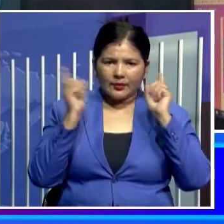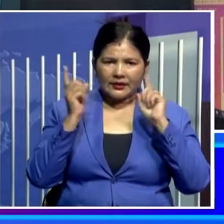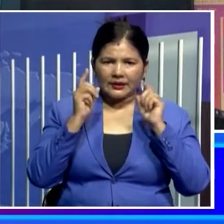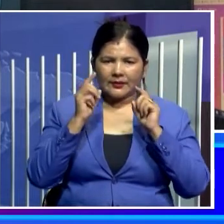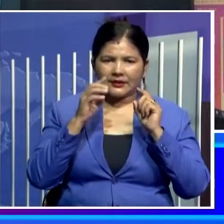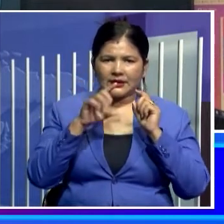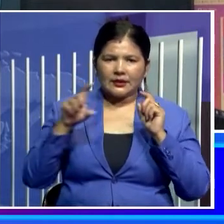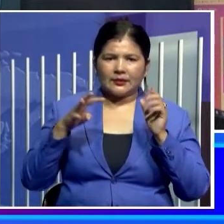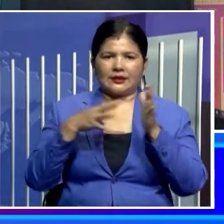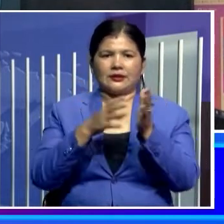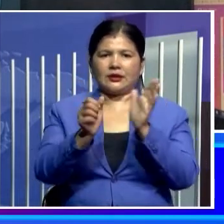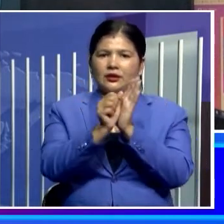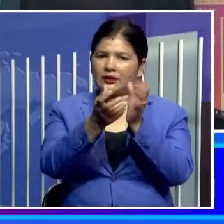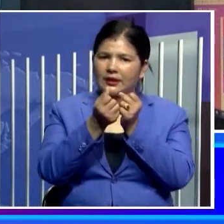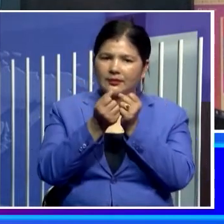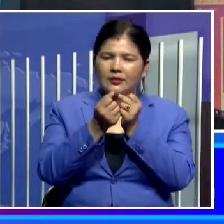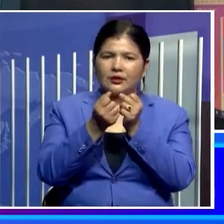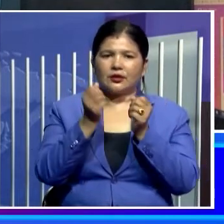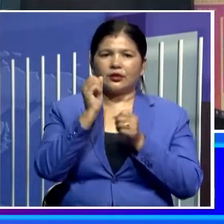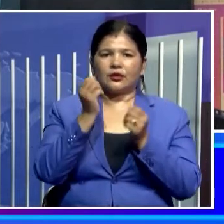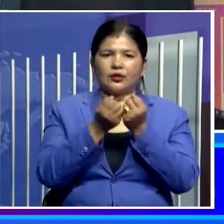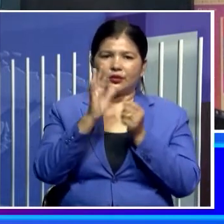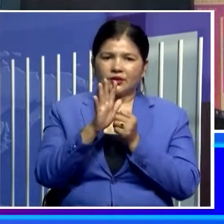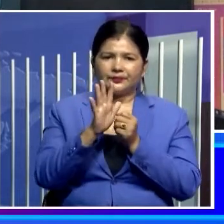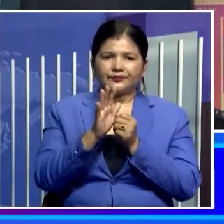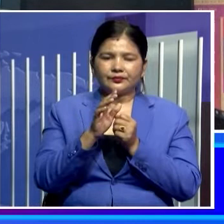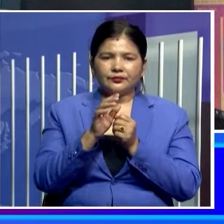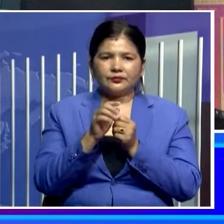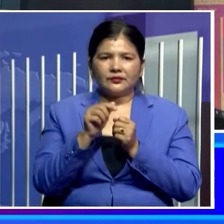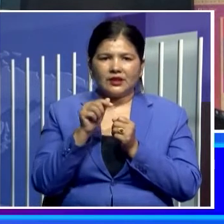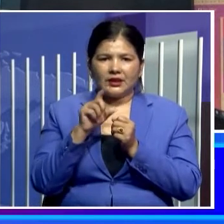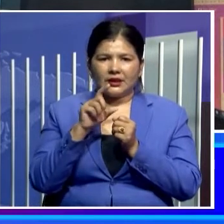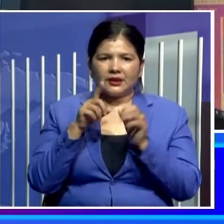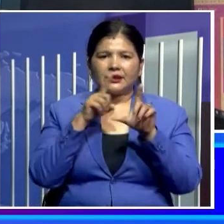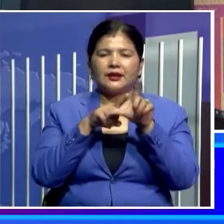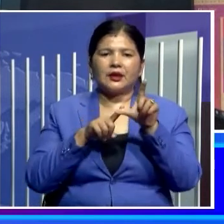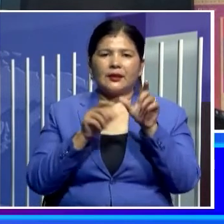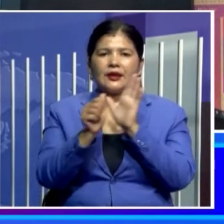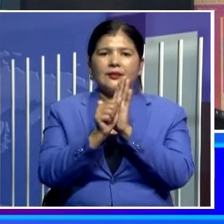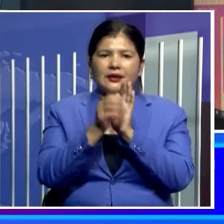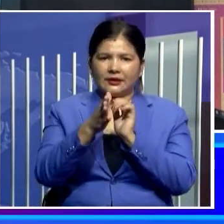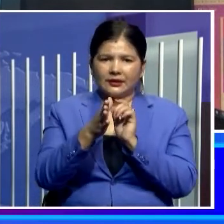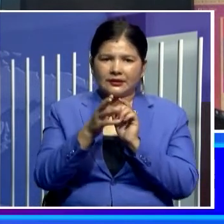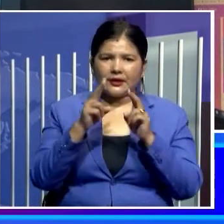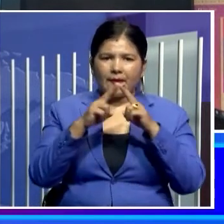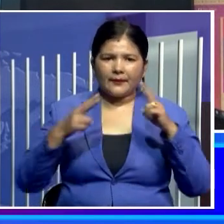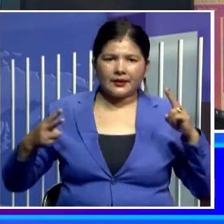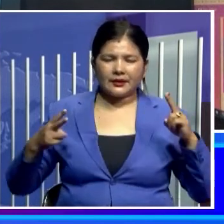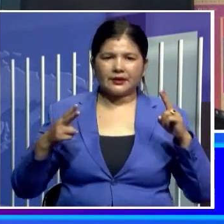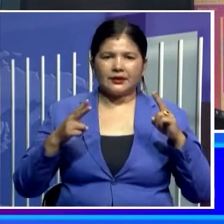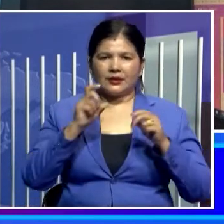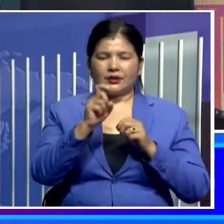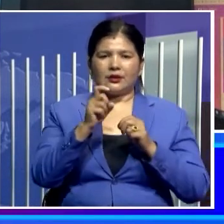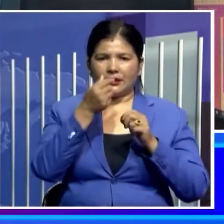नेपाली काङ्ग्रेसले अग्रता कायम गरेको छ। त्यसै गरी पुरुषोत्तमजी, नेकपा एमाले चाहिँ भेरीगङ्गा नगरपालिकामा